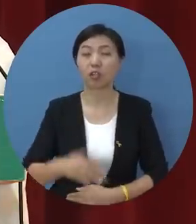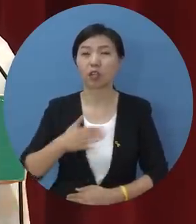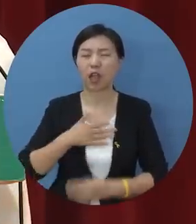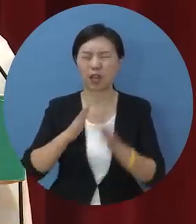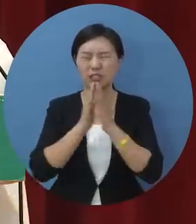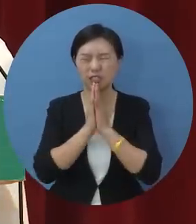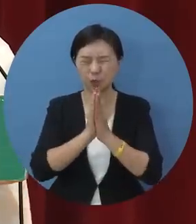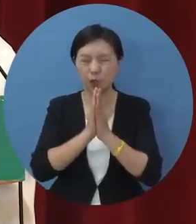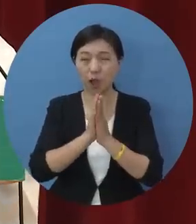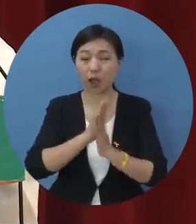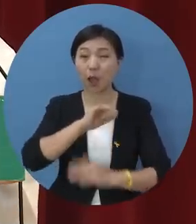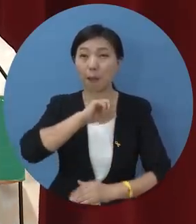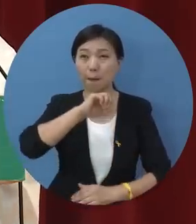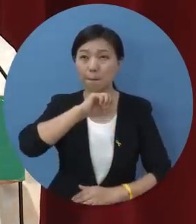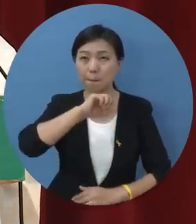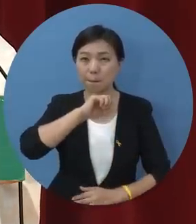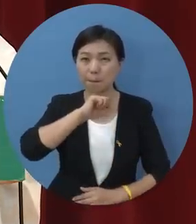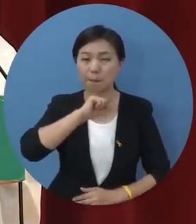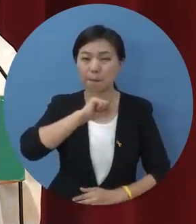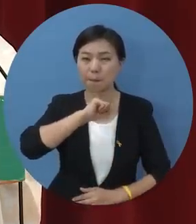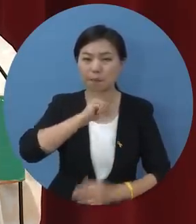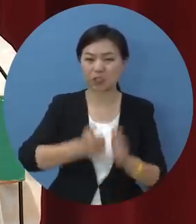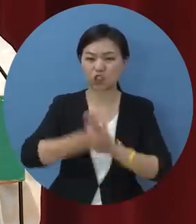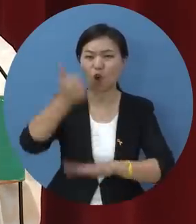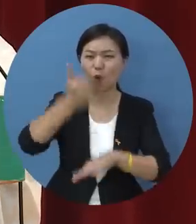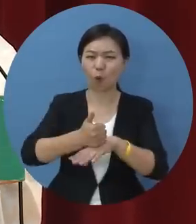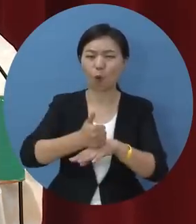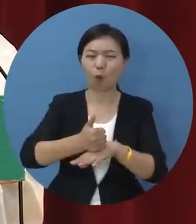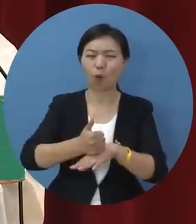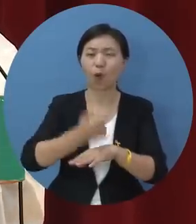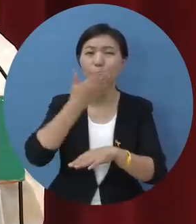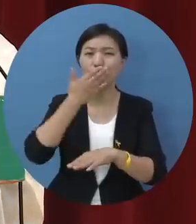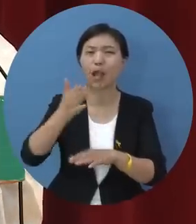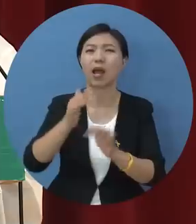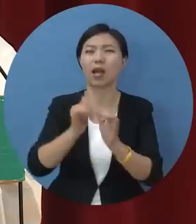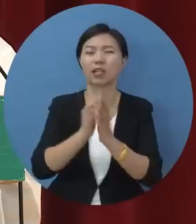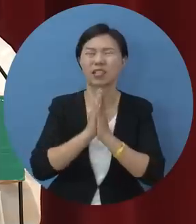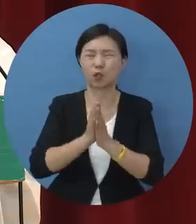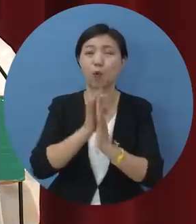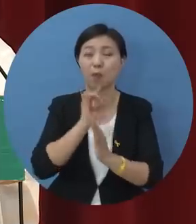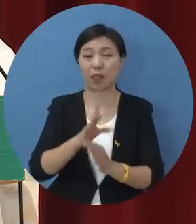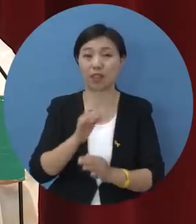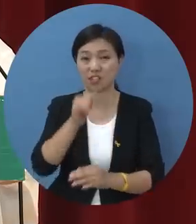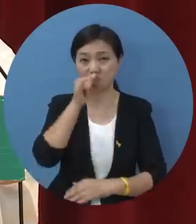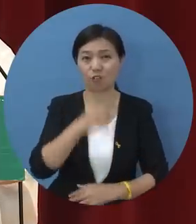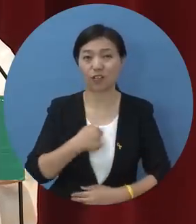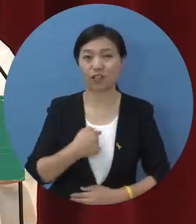기도 자체가 될 수밖에 없는 기도를 하는 거예요. 아시겠어요?